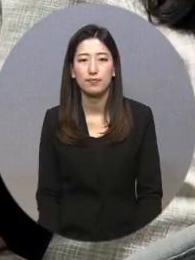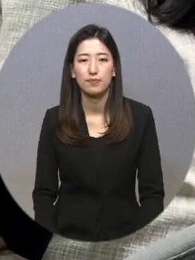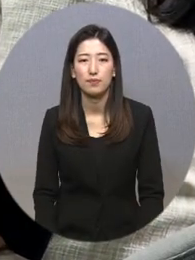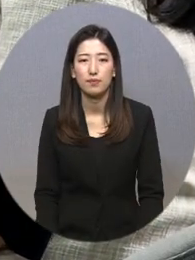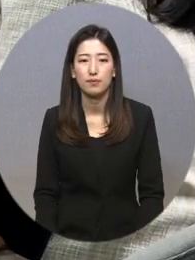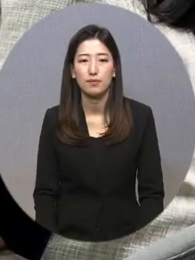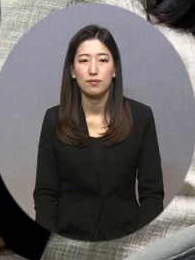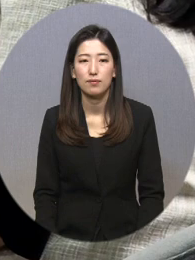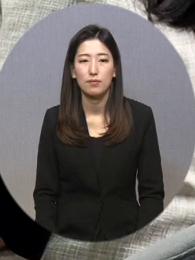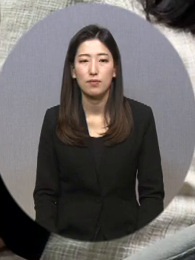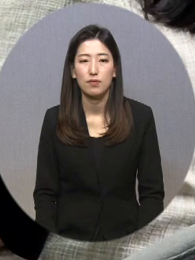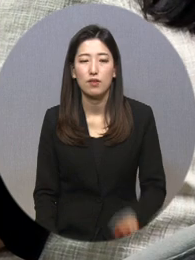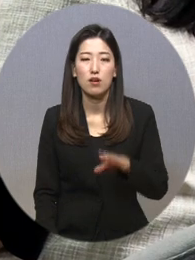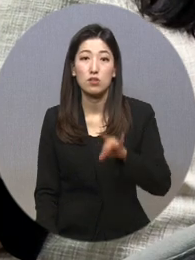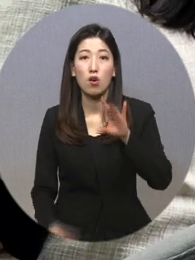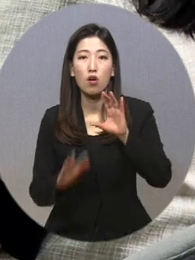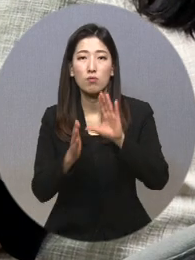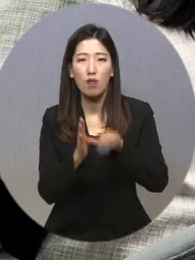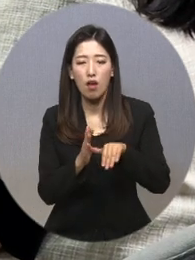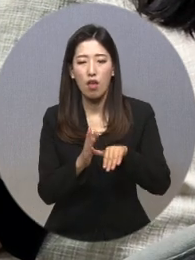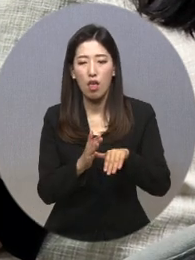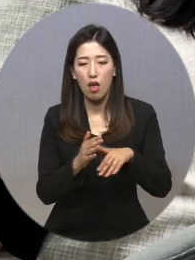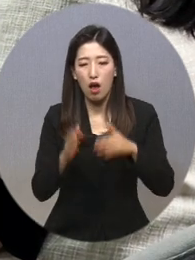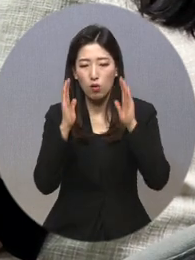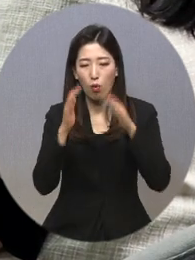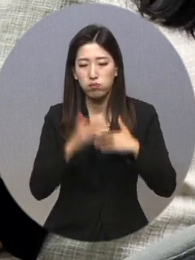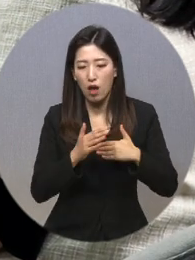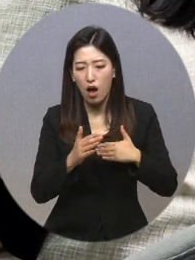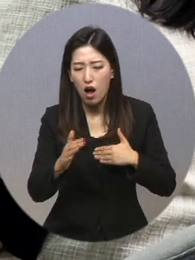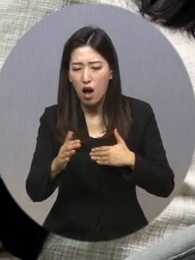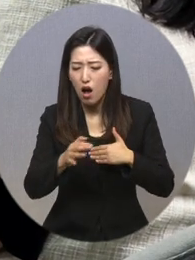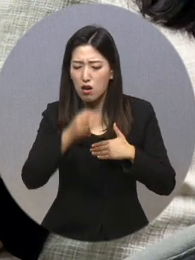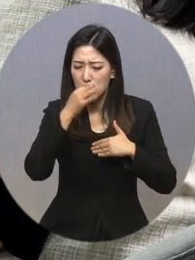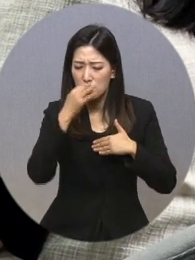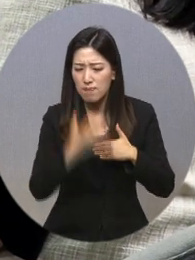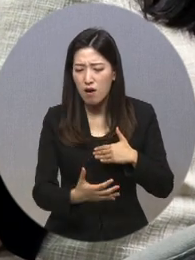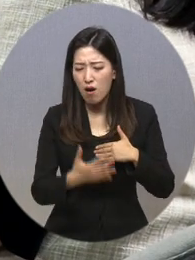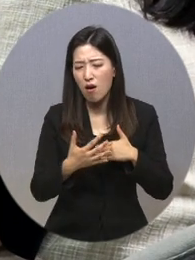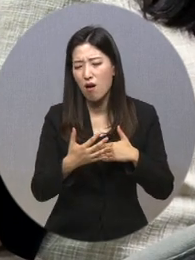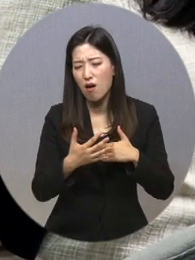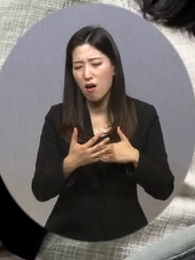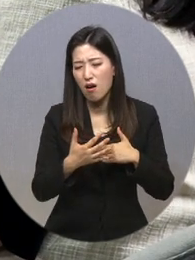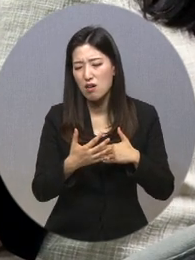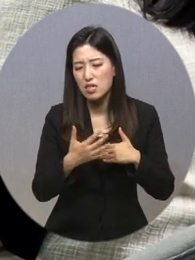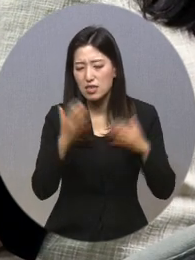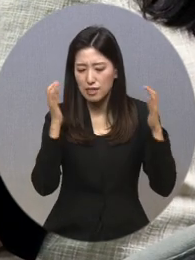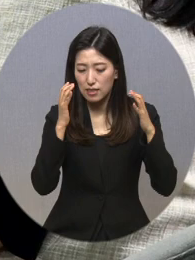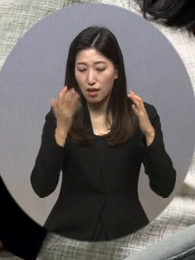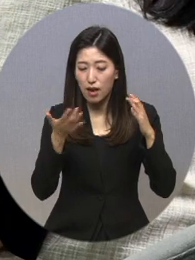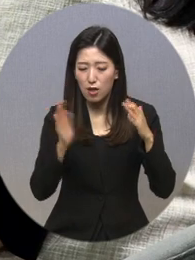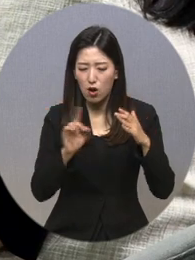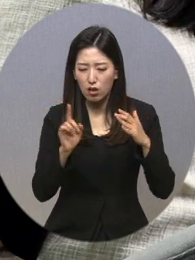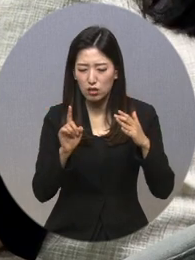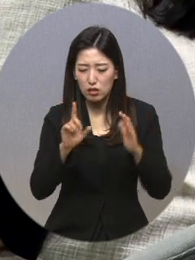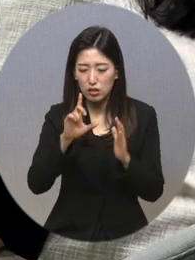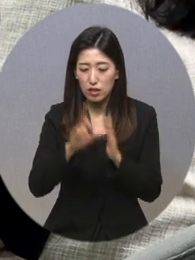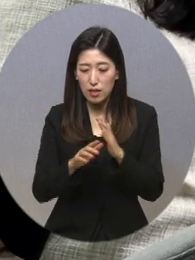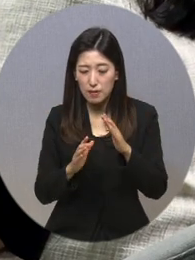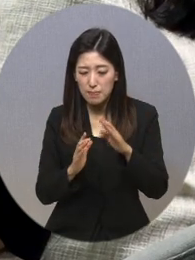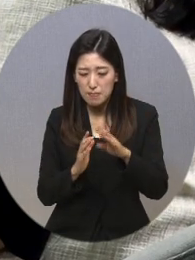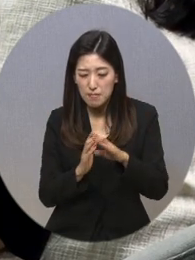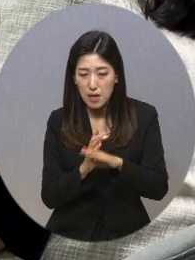처음엔 그 과정이 많이 힘들다고 생각을 했는데 어느 단계를 지나가서 보니까 그것이